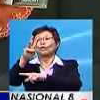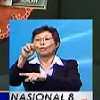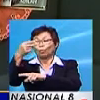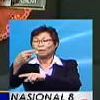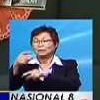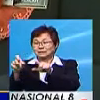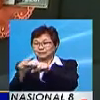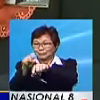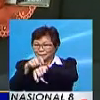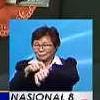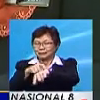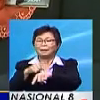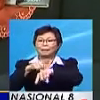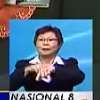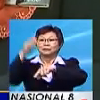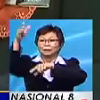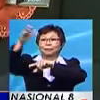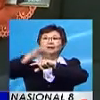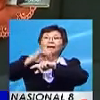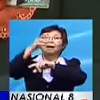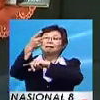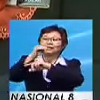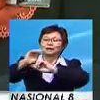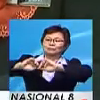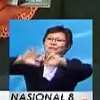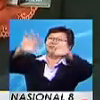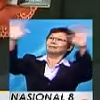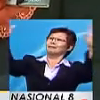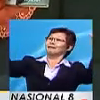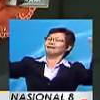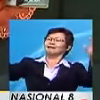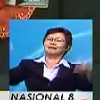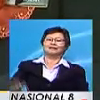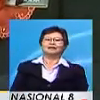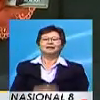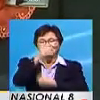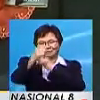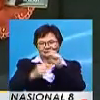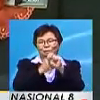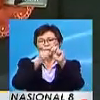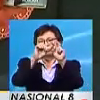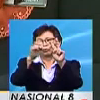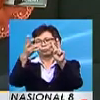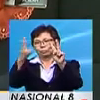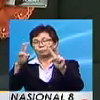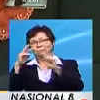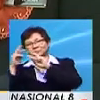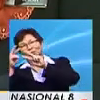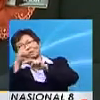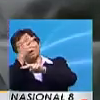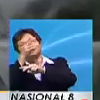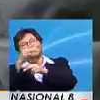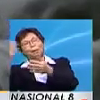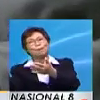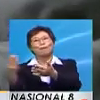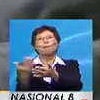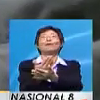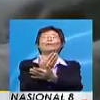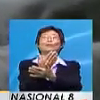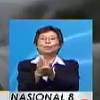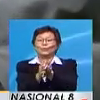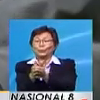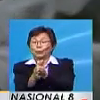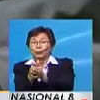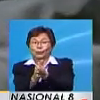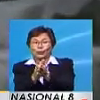nampak masa depan RTM cerah insya-allah pada tahun hadapan kita akan nampak RTM yang baru usaha